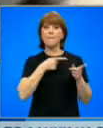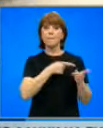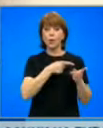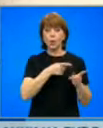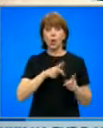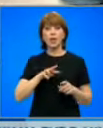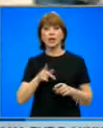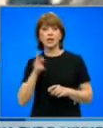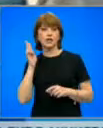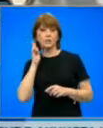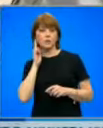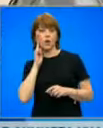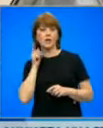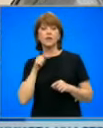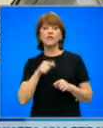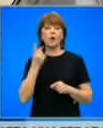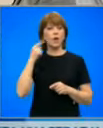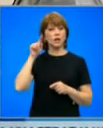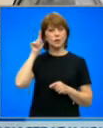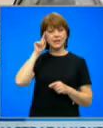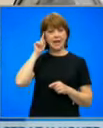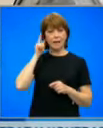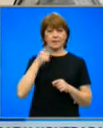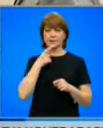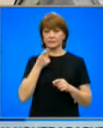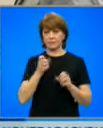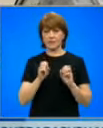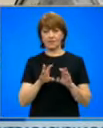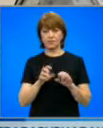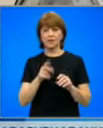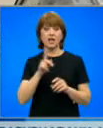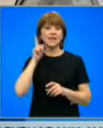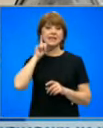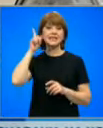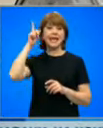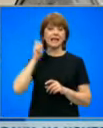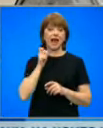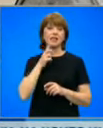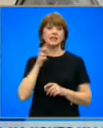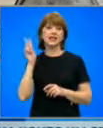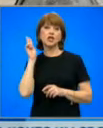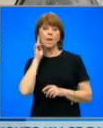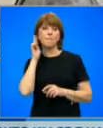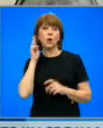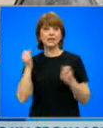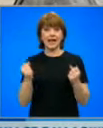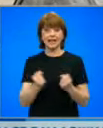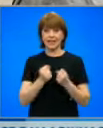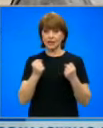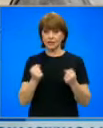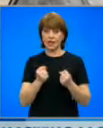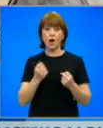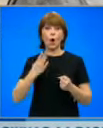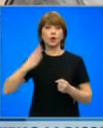Това, което знаем по информация на посвета и у нас, че сигналът за шпионска дейност от страна